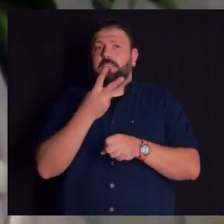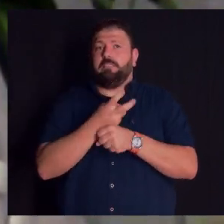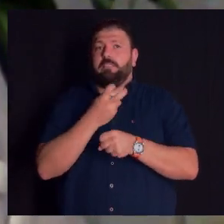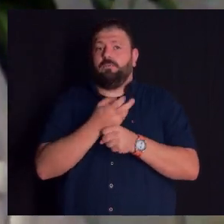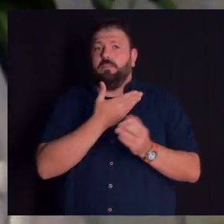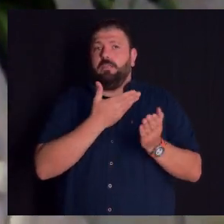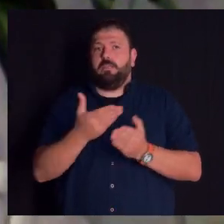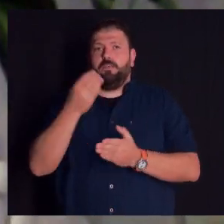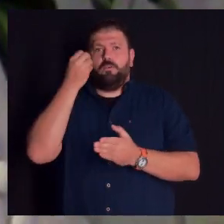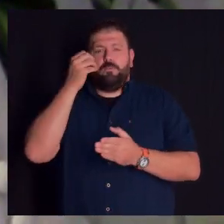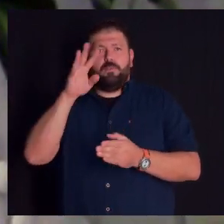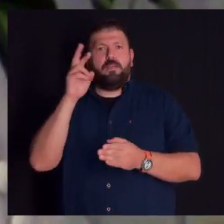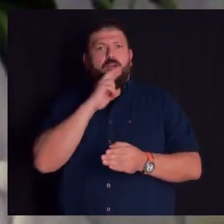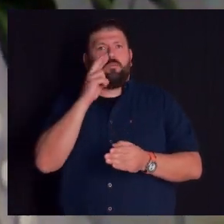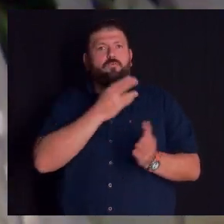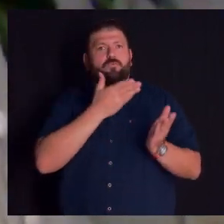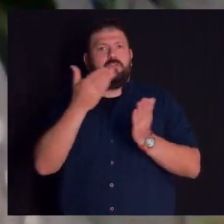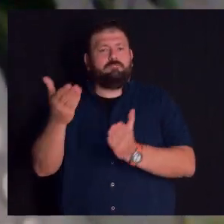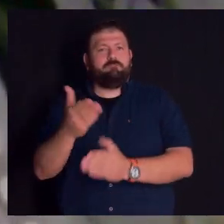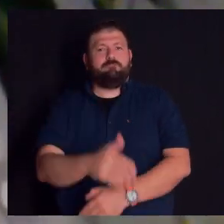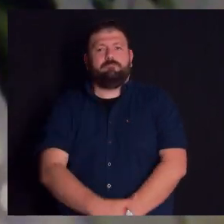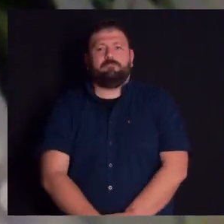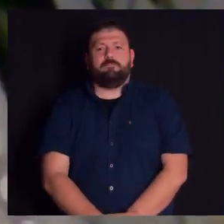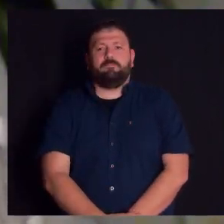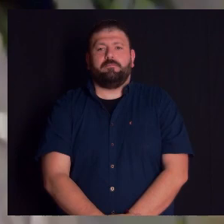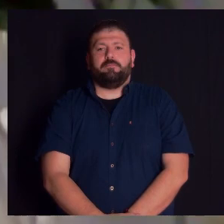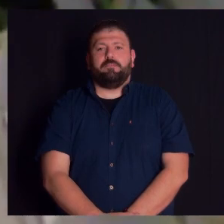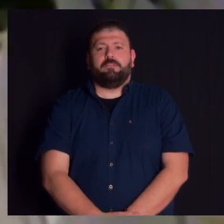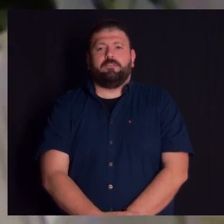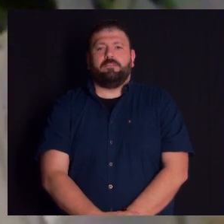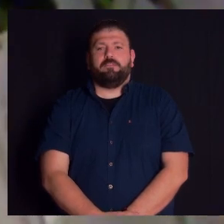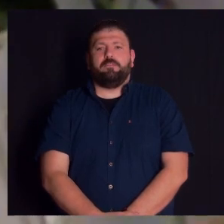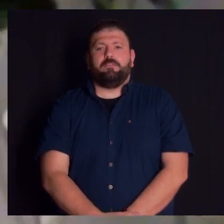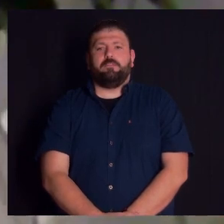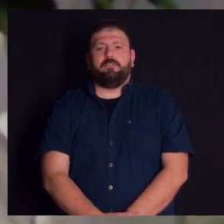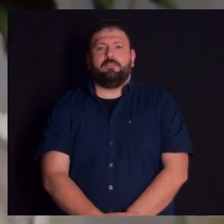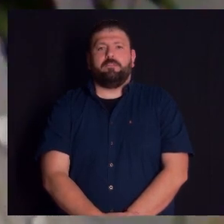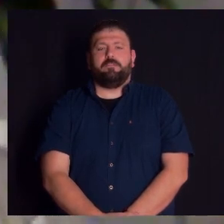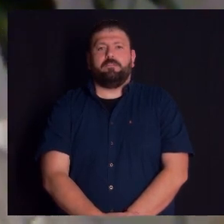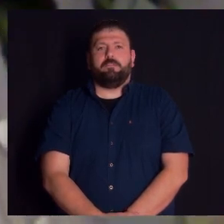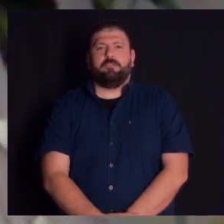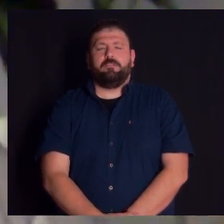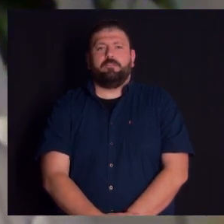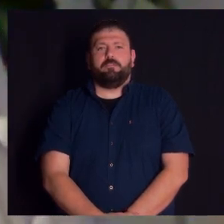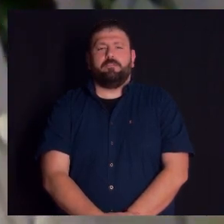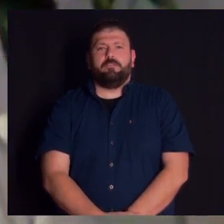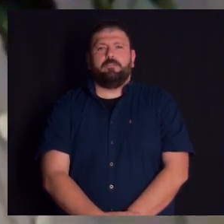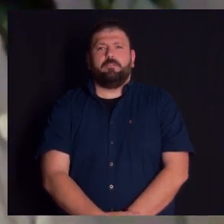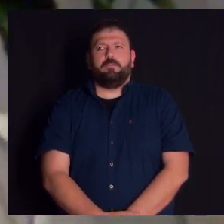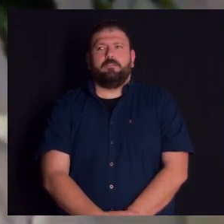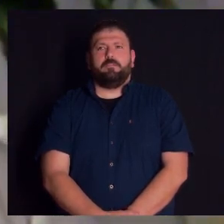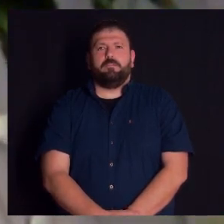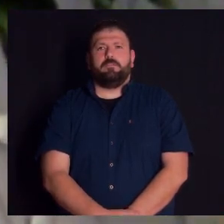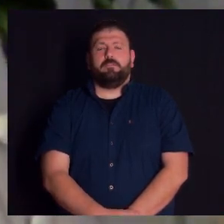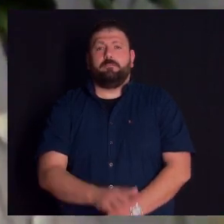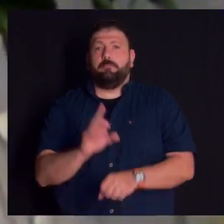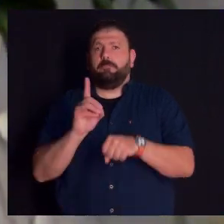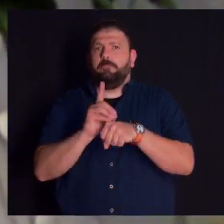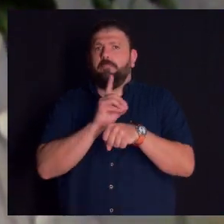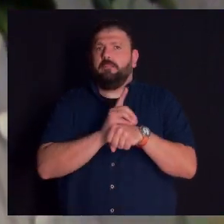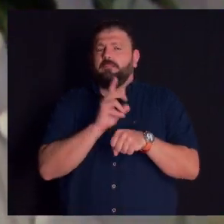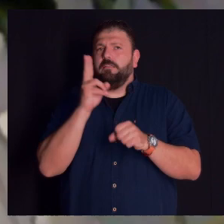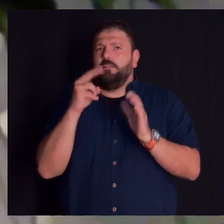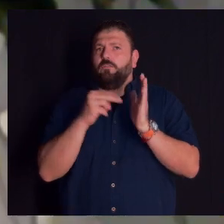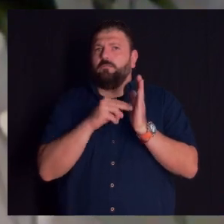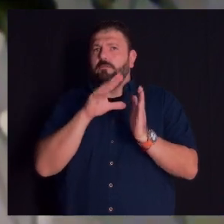llegada from de the Omnilife a Rusia. second И с arrival to 2005 я OmniLife работала to с Russia. 2005 по 2008 год. Desde Since